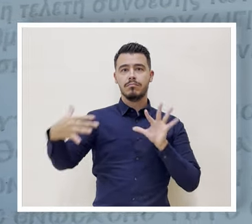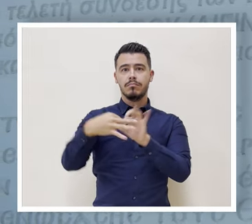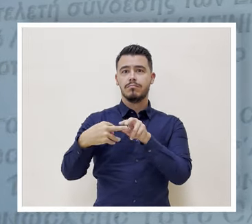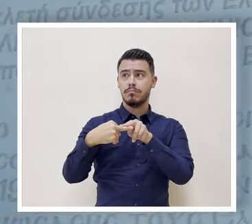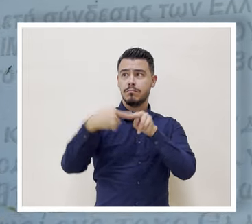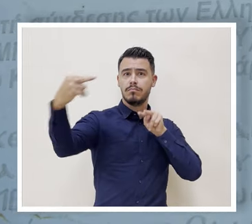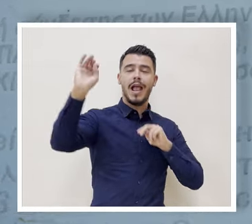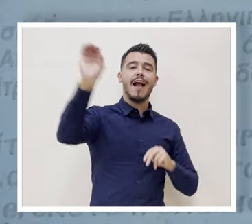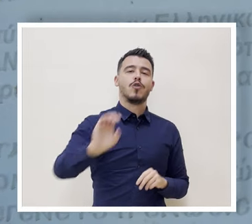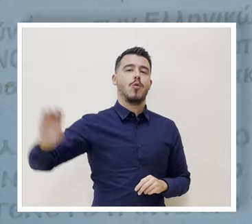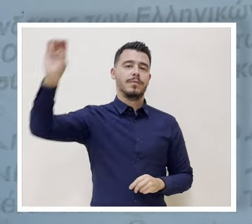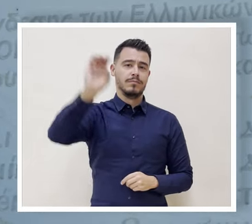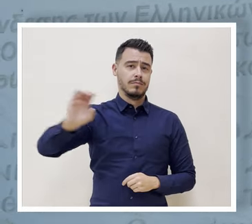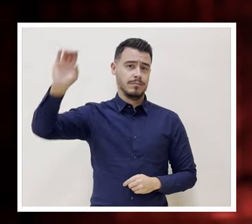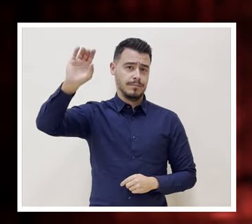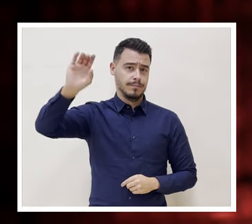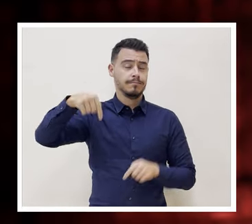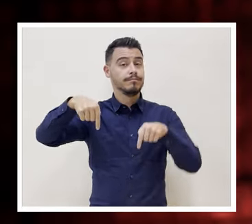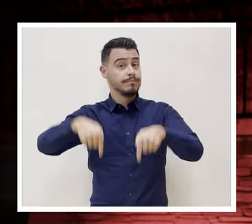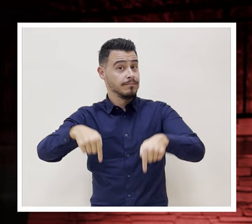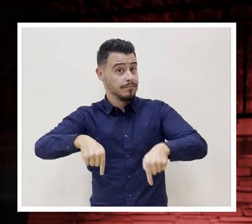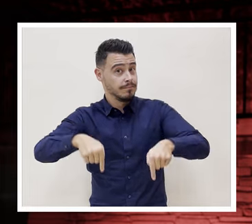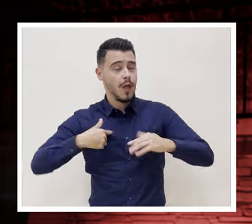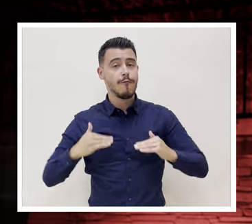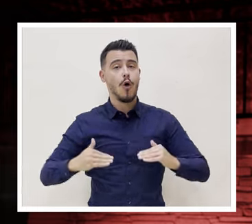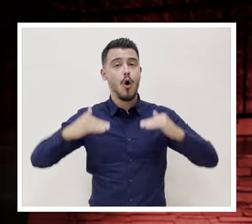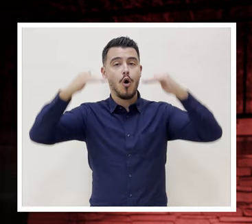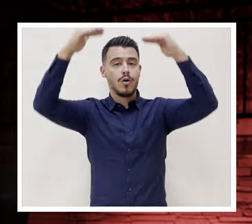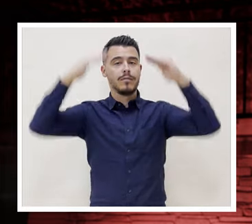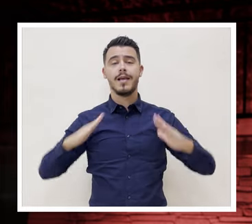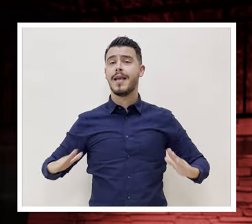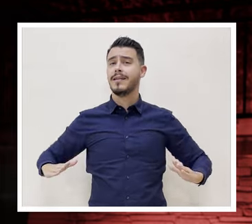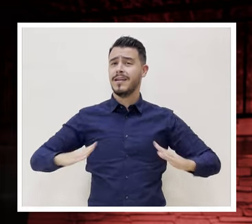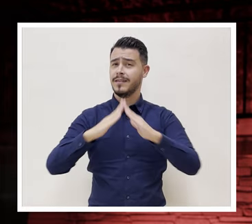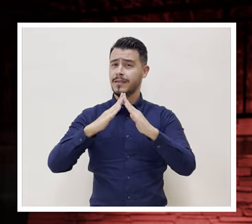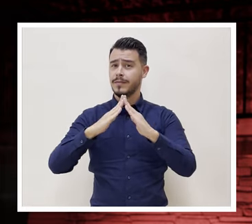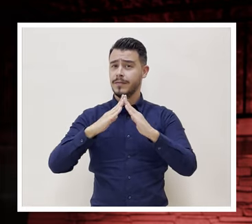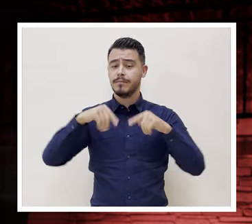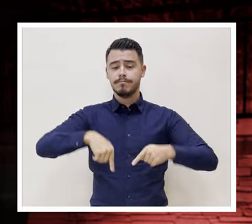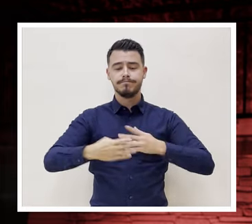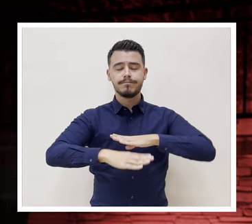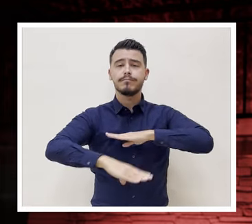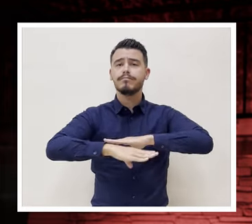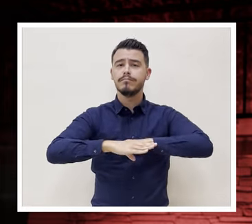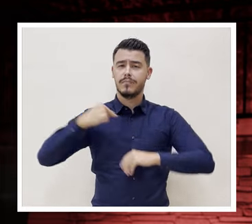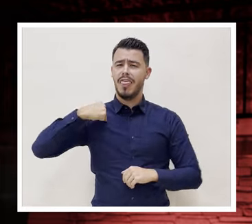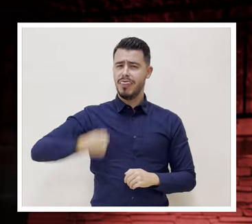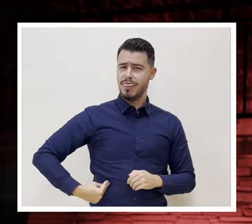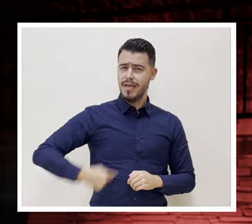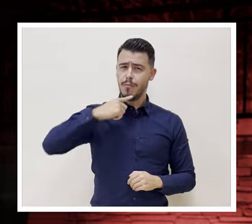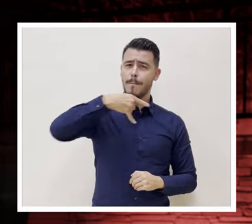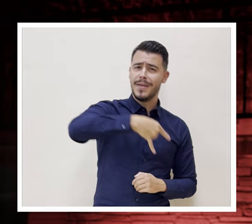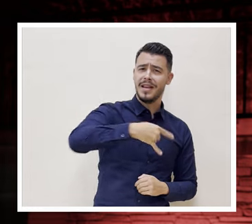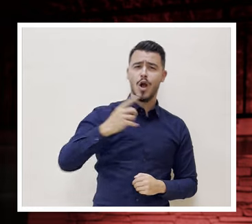Ελληνικών Σιδηροδρόμων με τους Ευρωπαϊκούς. Εδώ λοιπόν, στη Βόρεια Πιερία, που είναι και τα εδαφικά